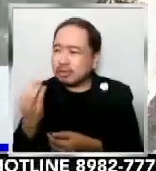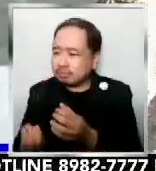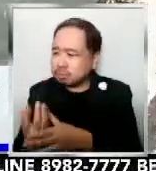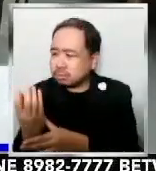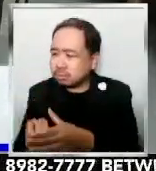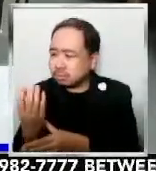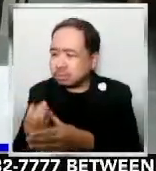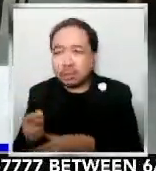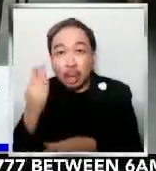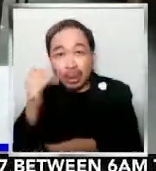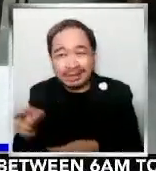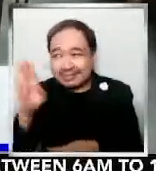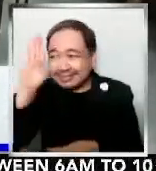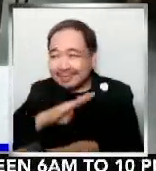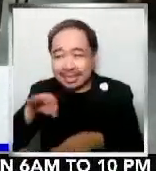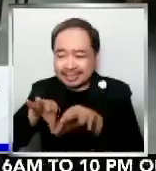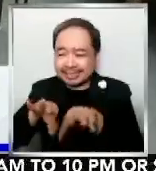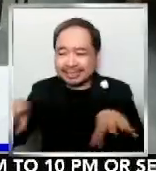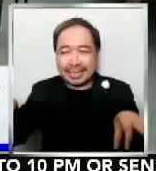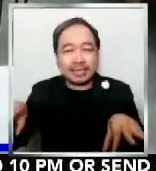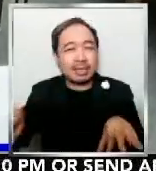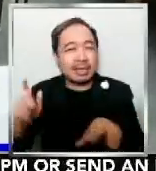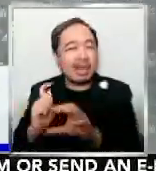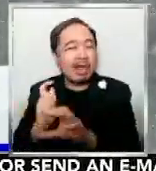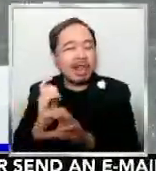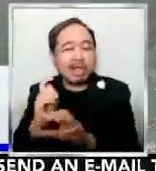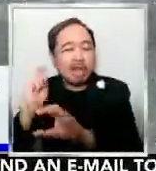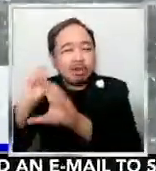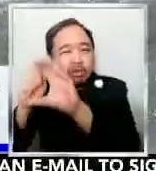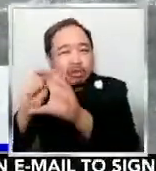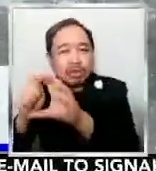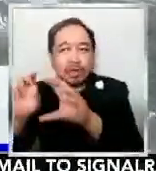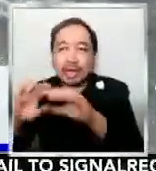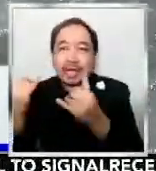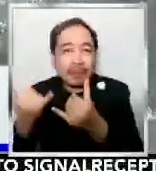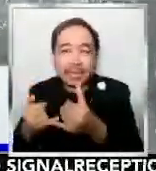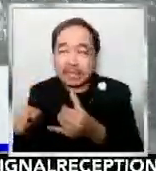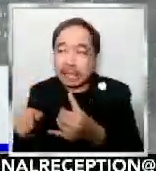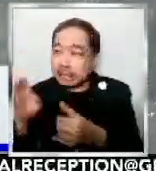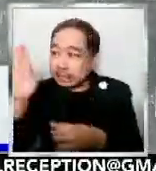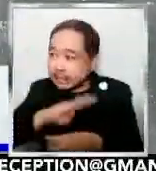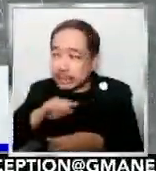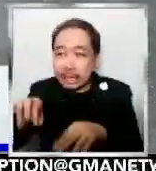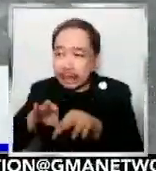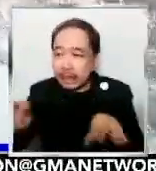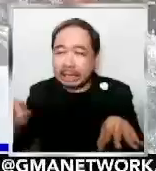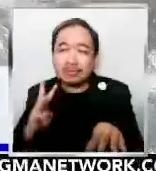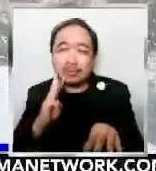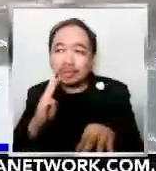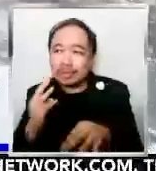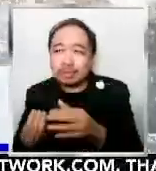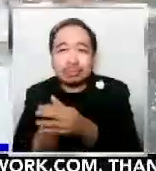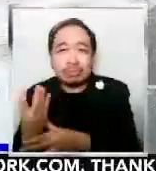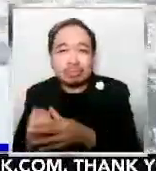kasing tinamaan ng 888 Construction and Supply Incorporated, isang third-party contractor na nagsasagawa ng drainage project ang